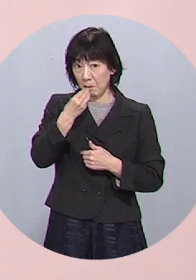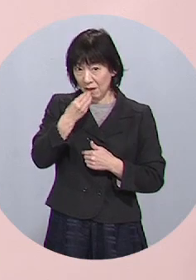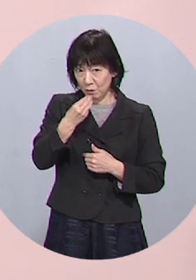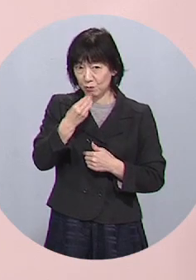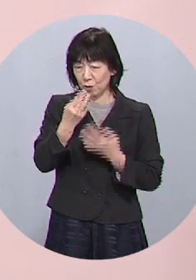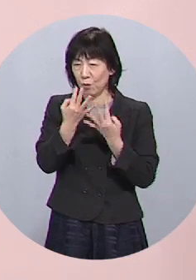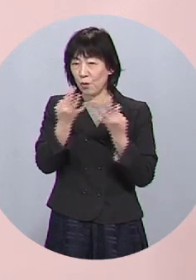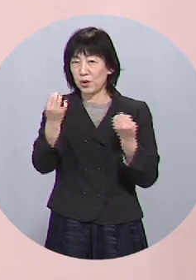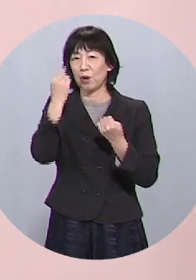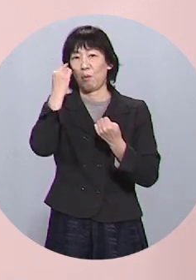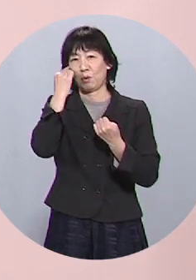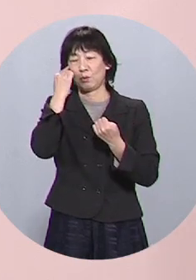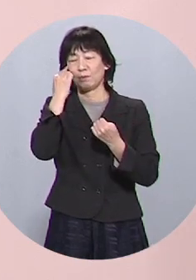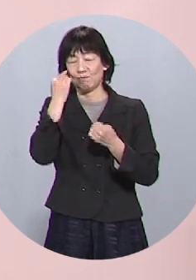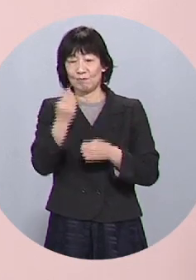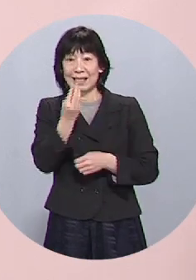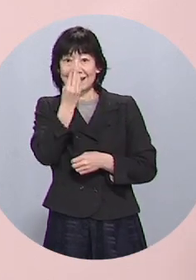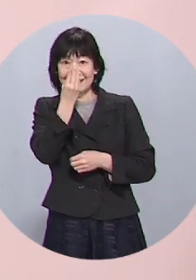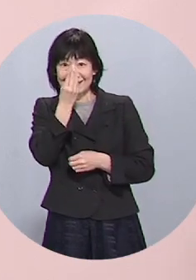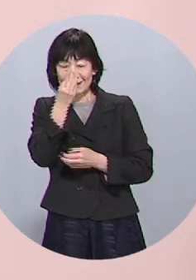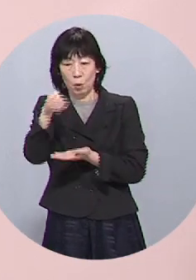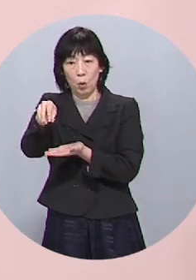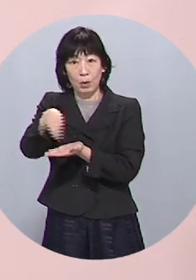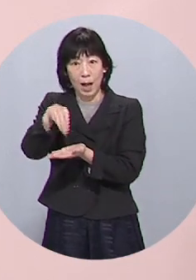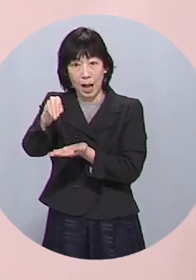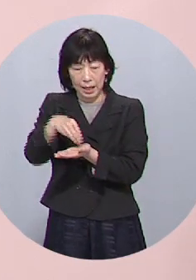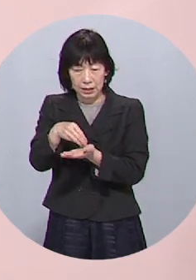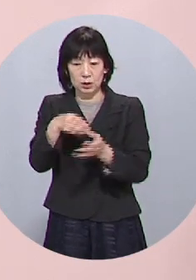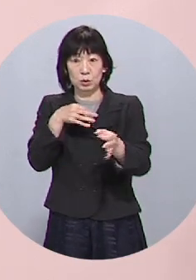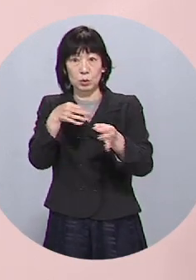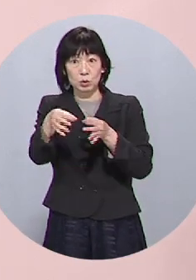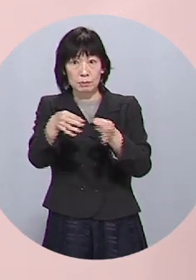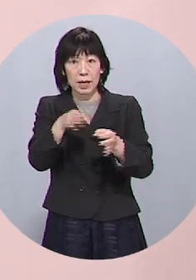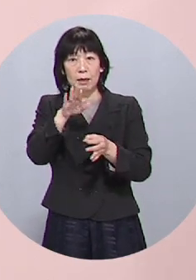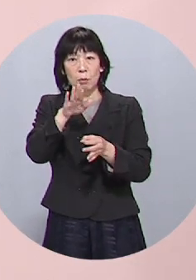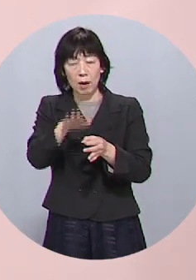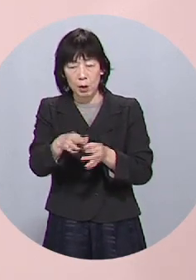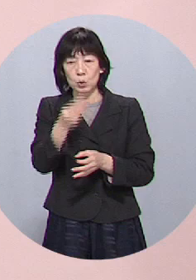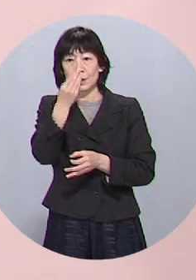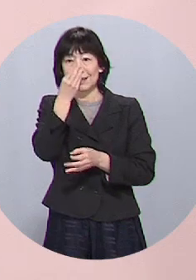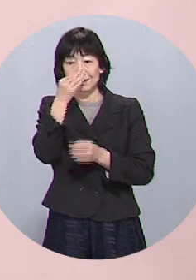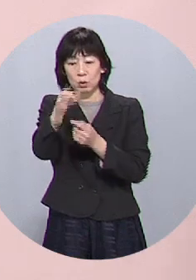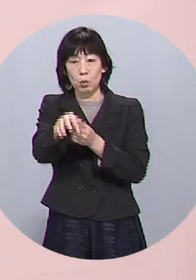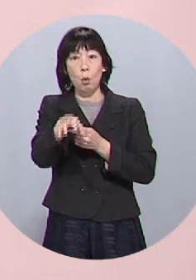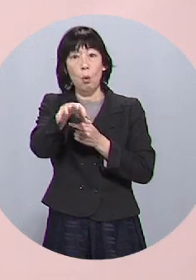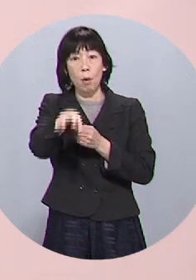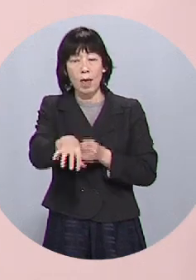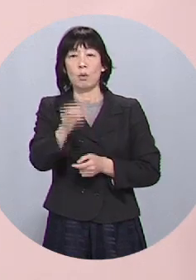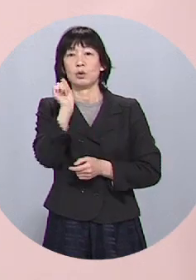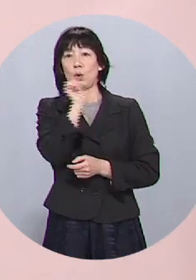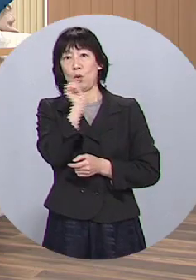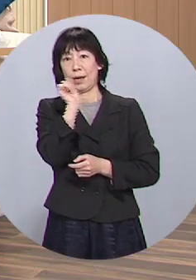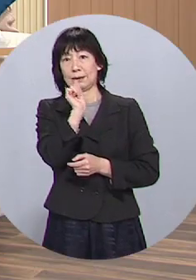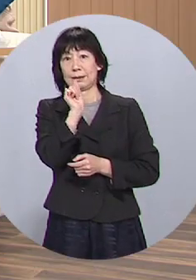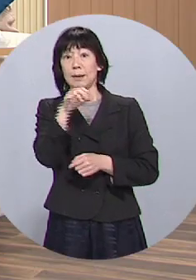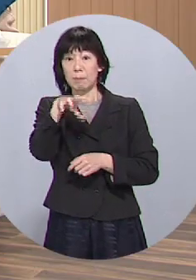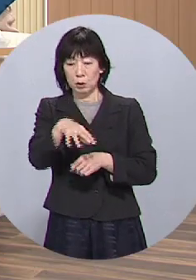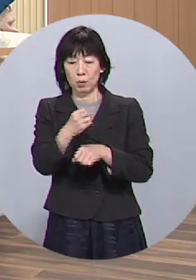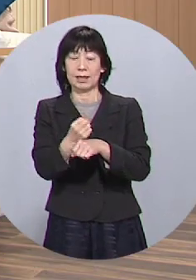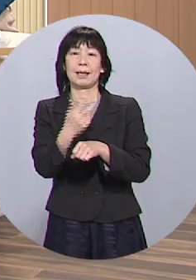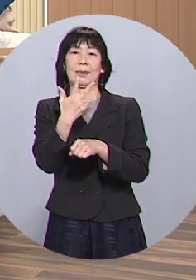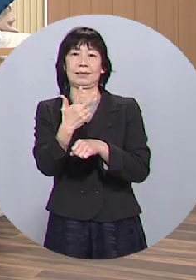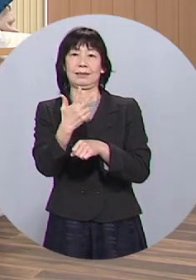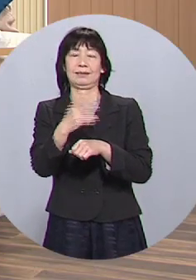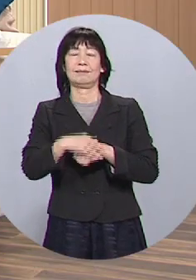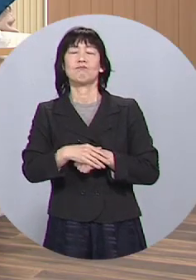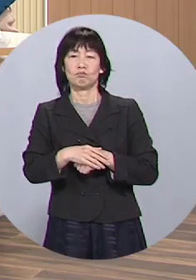ですけど、今回はいちご狩りや直売もできるさいたま市のあるいちご農園をご紹介します。 ど